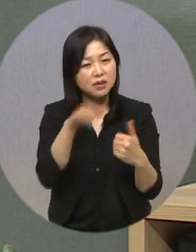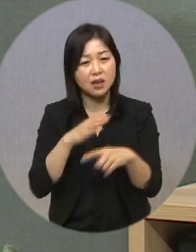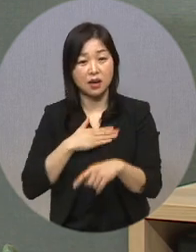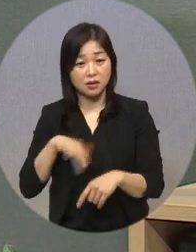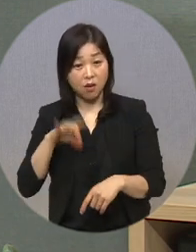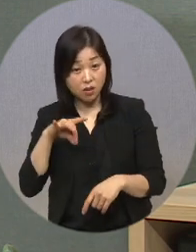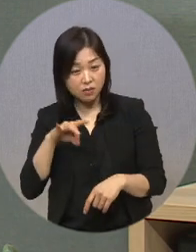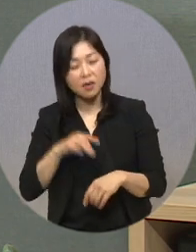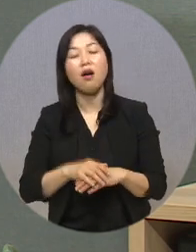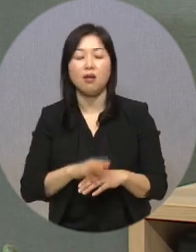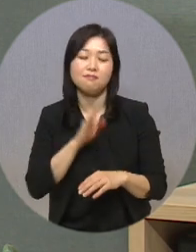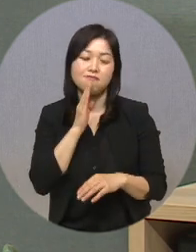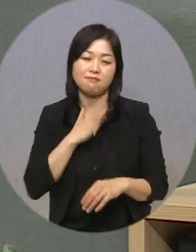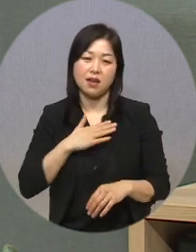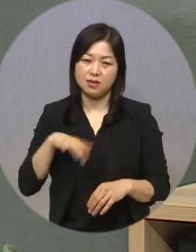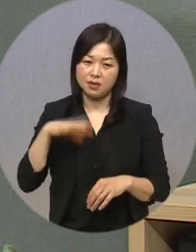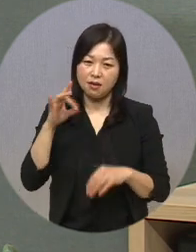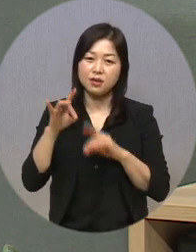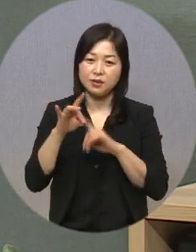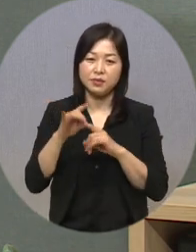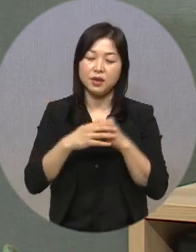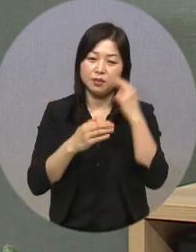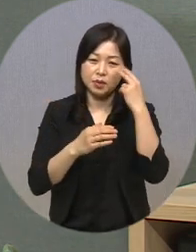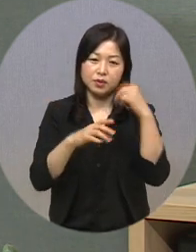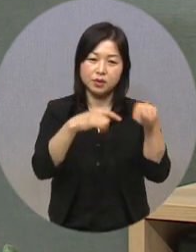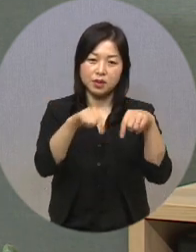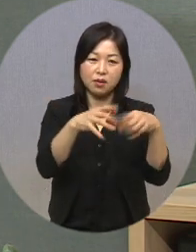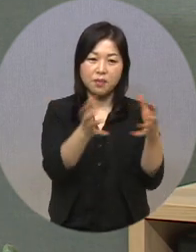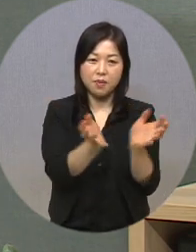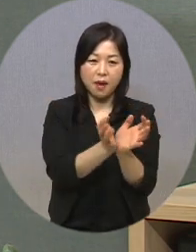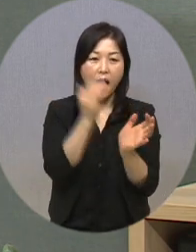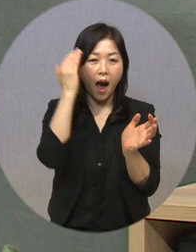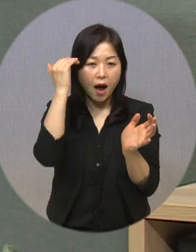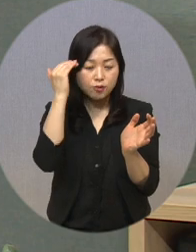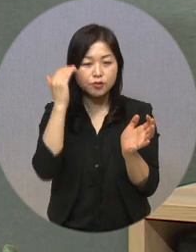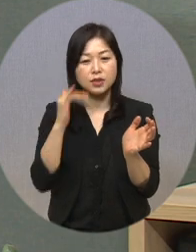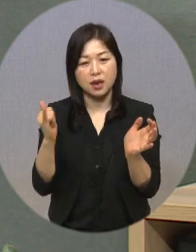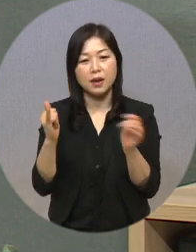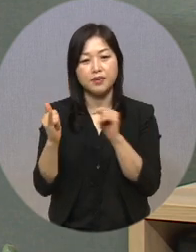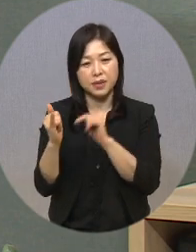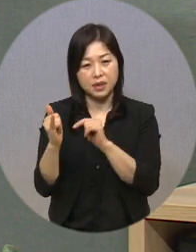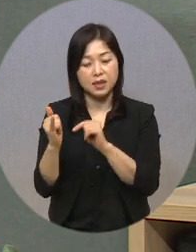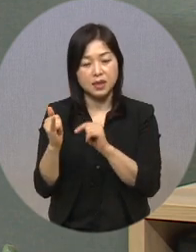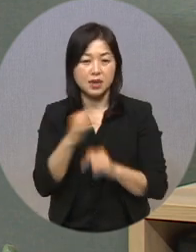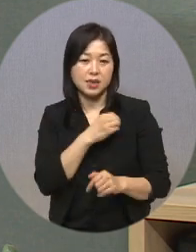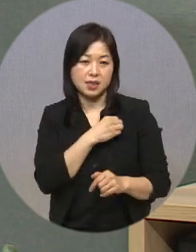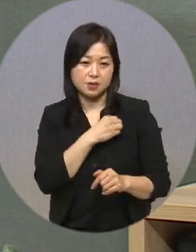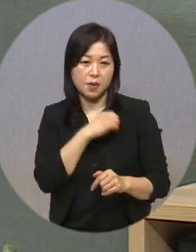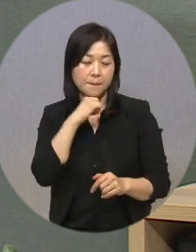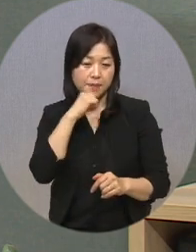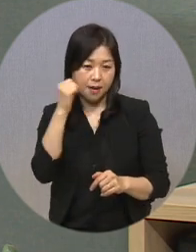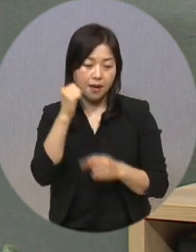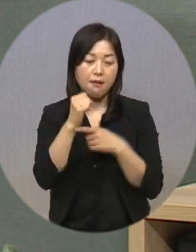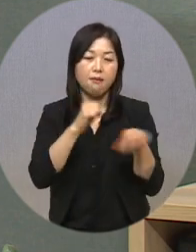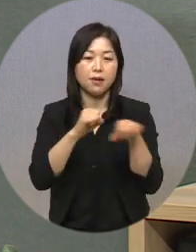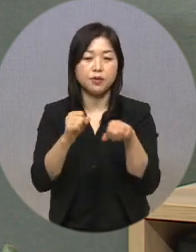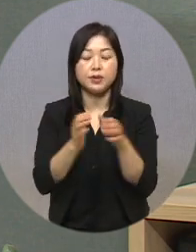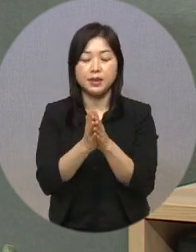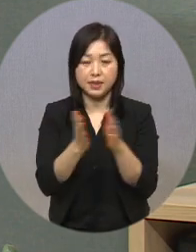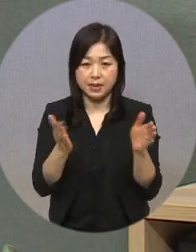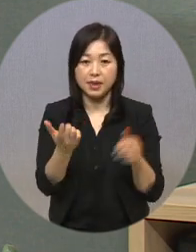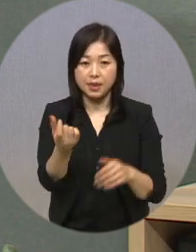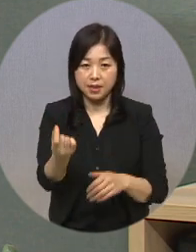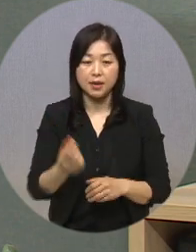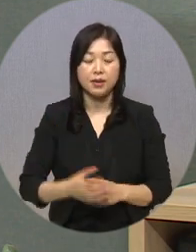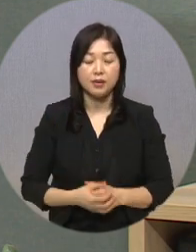연 겁니다. 예, 예, 예. 미국 정계에 한국인 출신이 예, 의원으로서 출발을 하게